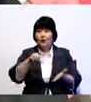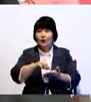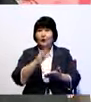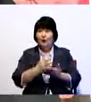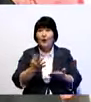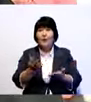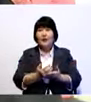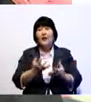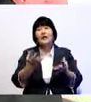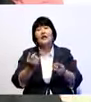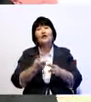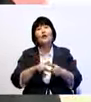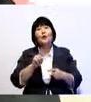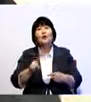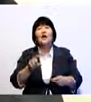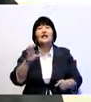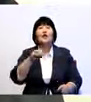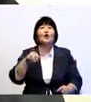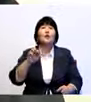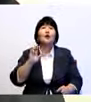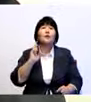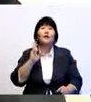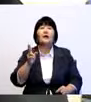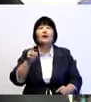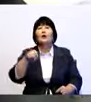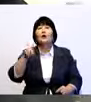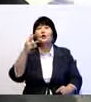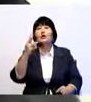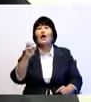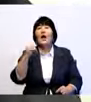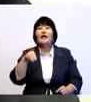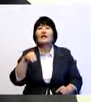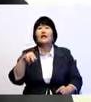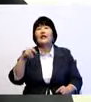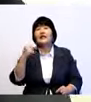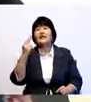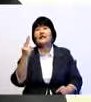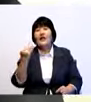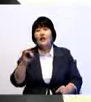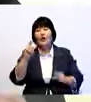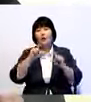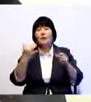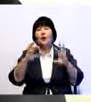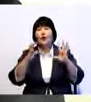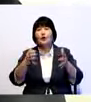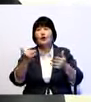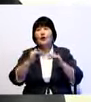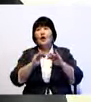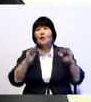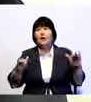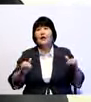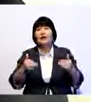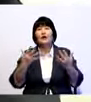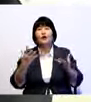табылады. Және осы Серғали Толыбеков атындағы 3-ші IT мектеп лицейі бүгін дүниежүзілік балалар күніне